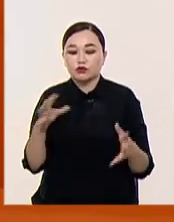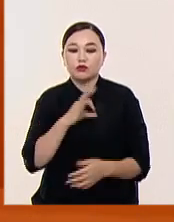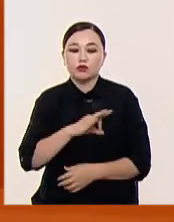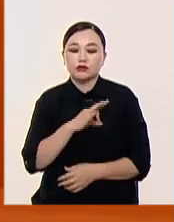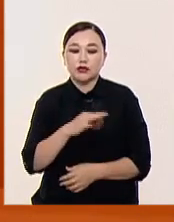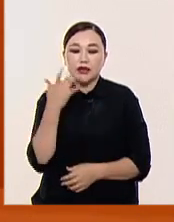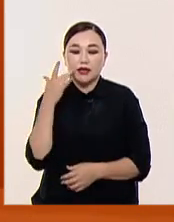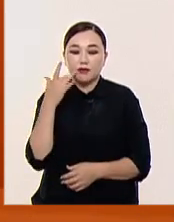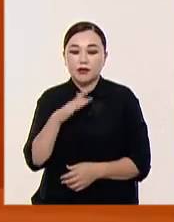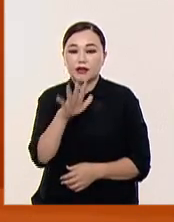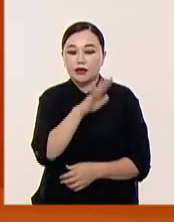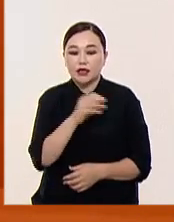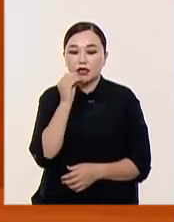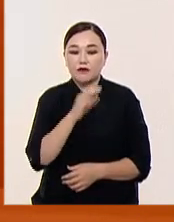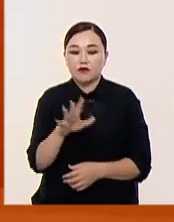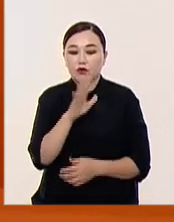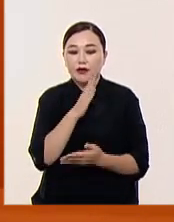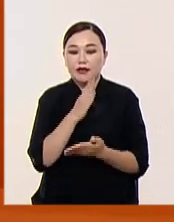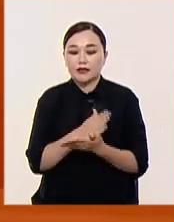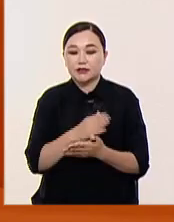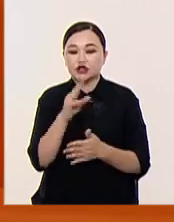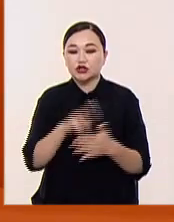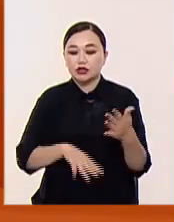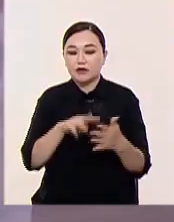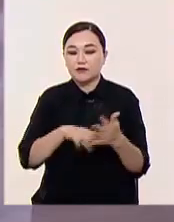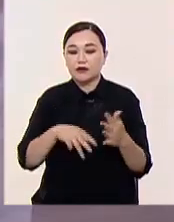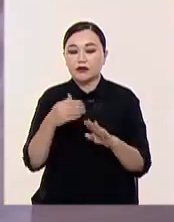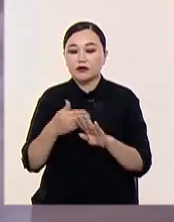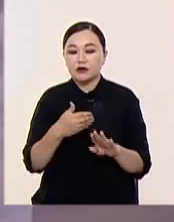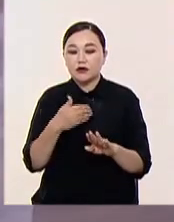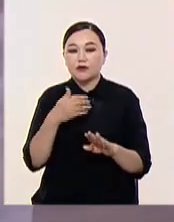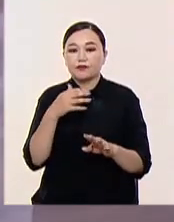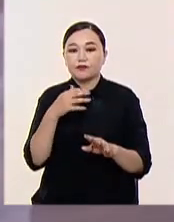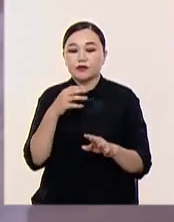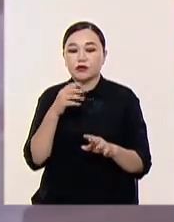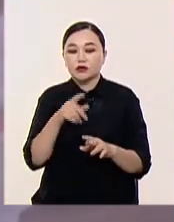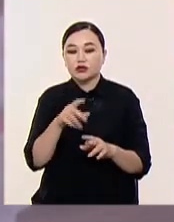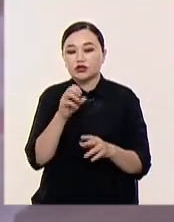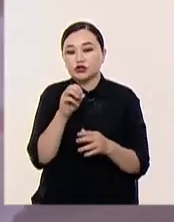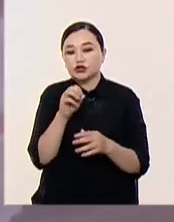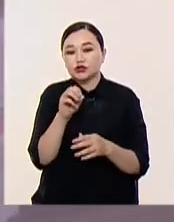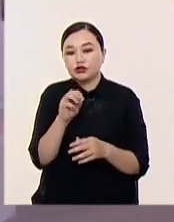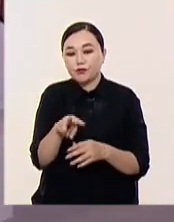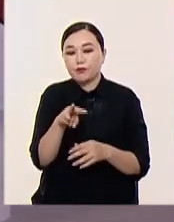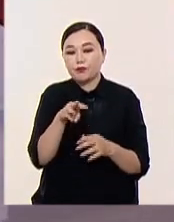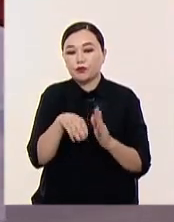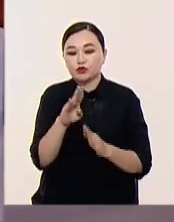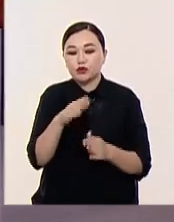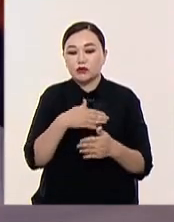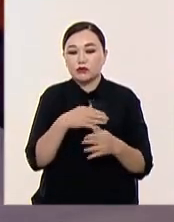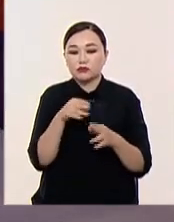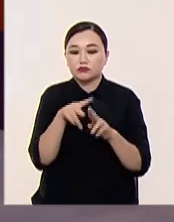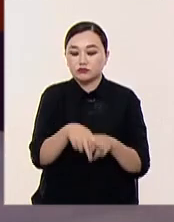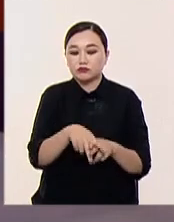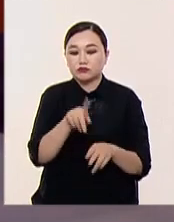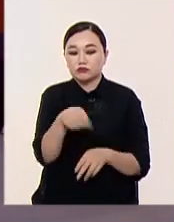Жаңағы Америка Құрама Штаттарында, Европада оларды айыппұл салардың алдында көбінесе қоғамдық жұмысқа тартады жаңағы. Сондықтан да мен бұны өте